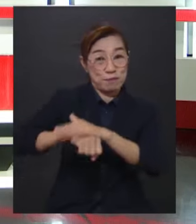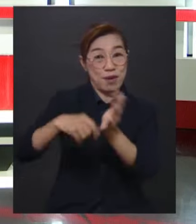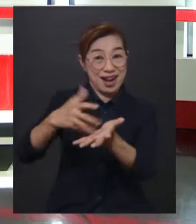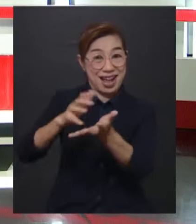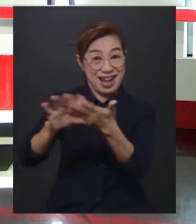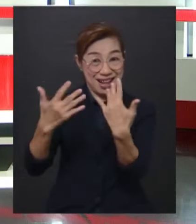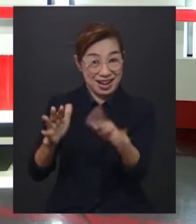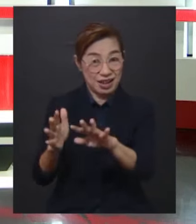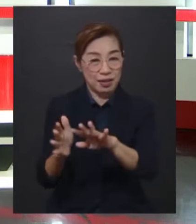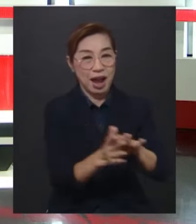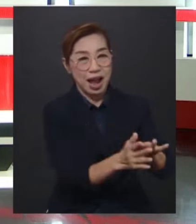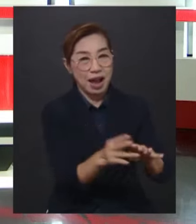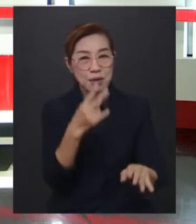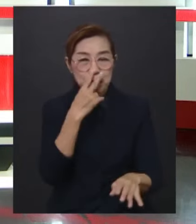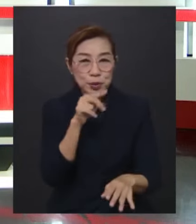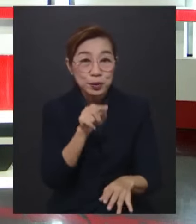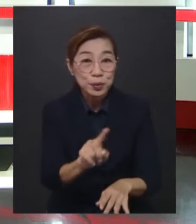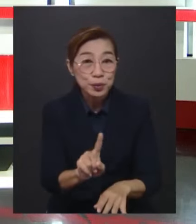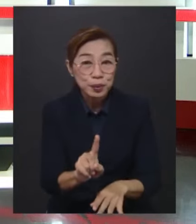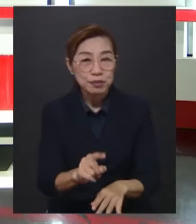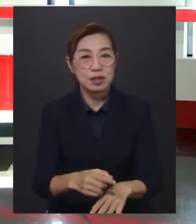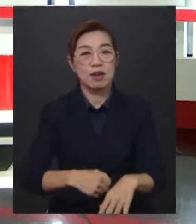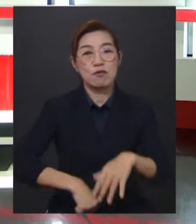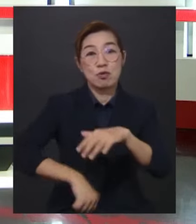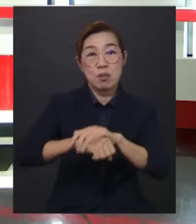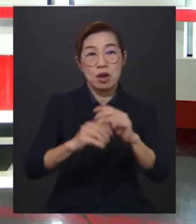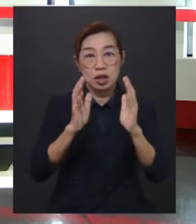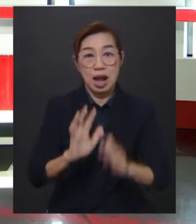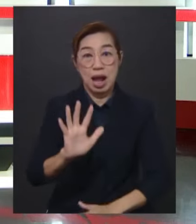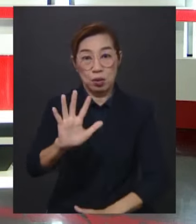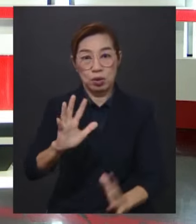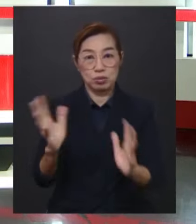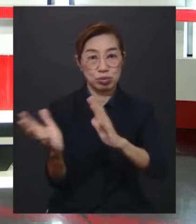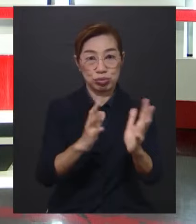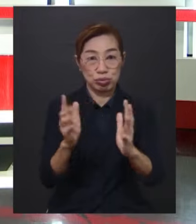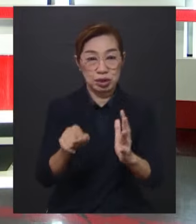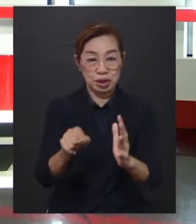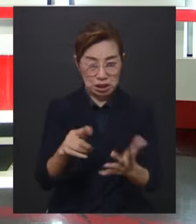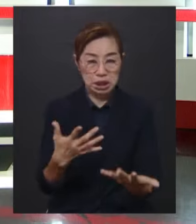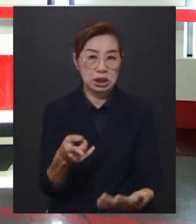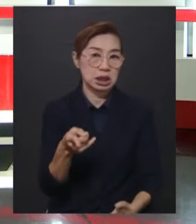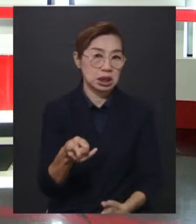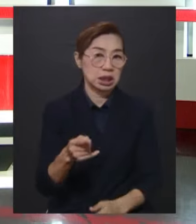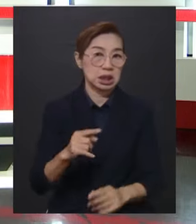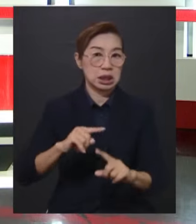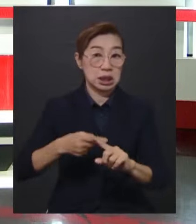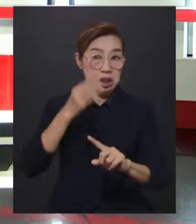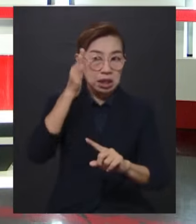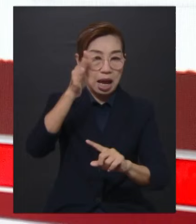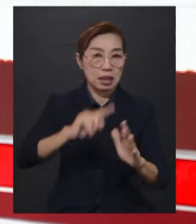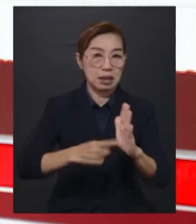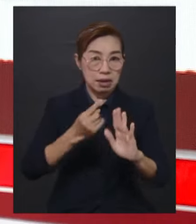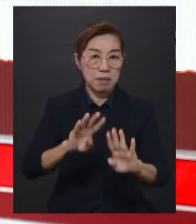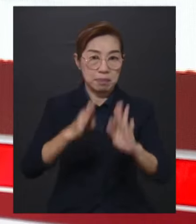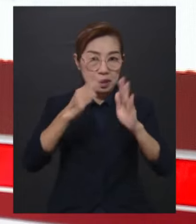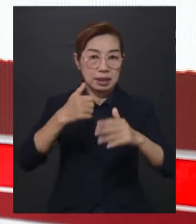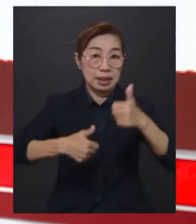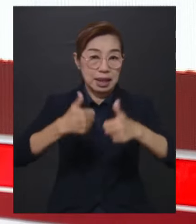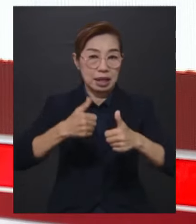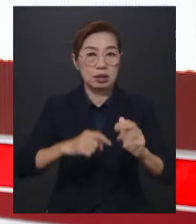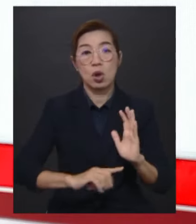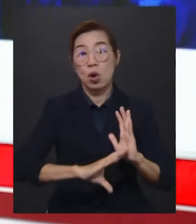มาตอนที่โต๊ะเล็กกันบ้างก ็ คือฟุตซอลลีกนะครับเดี๋ยวต้นเดือนหน้าก็จะเปิดฤดูกาลกันแล้วนะครับโดยล่าสุดบลูเวฟชลบุรี